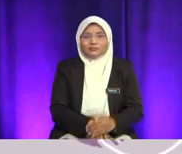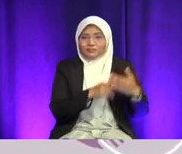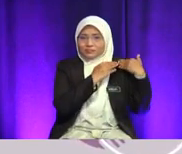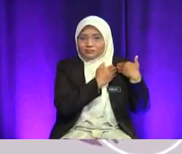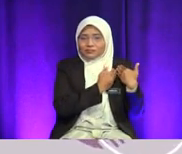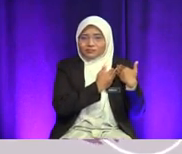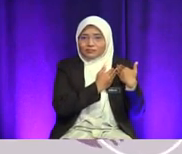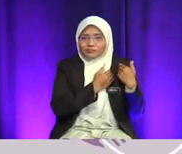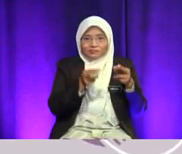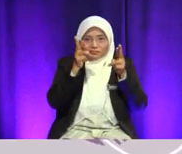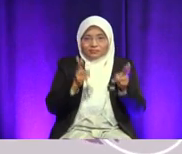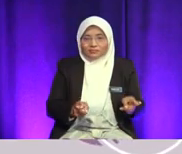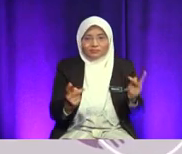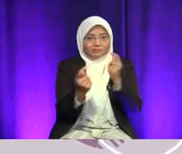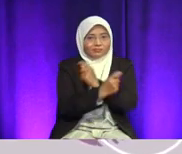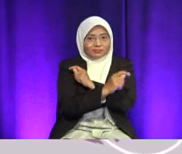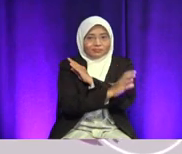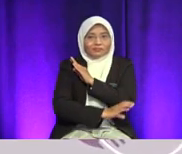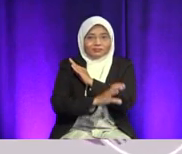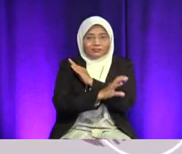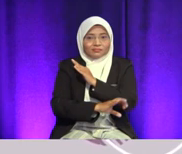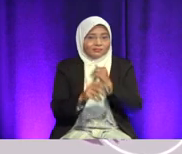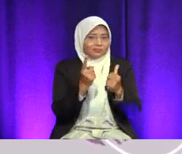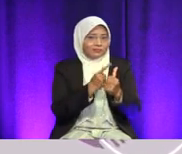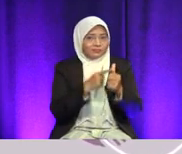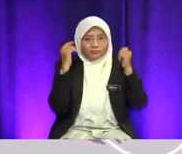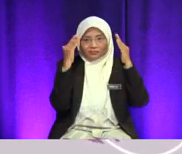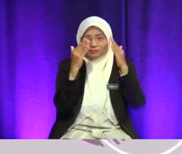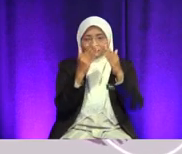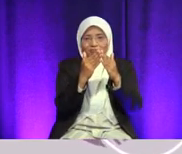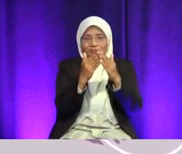untuk mempertahankan negara adalah dengan